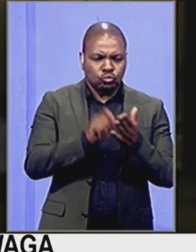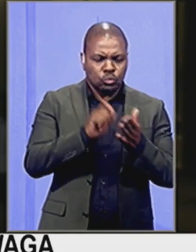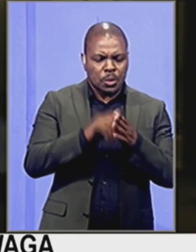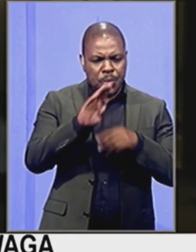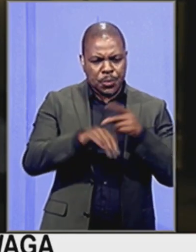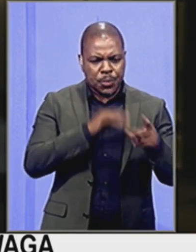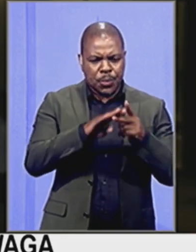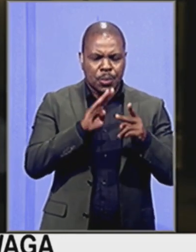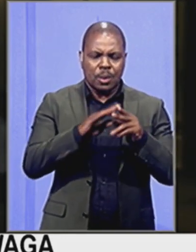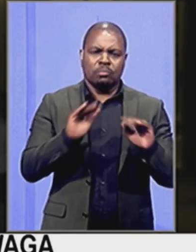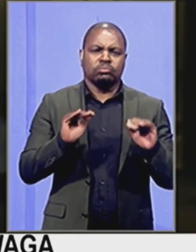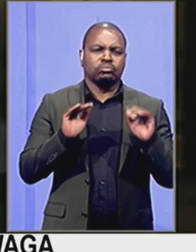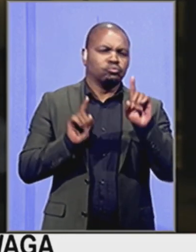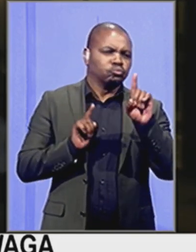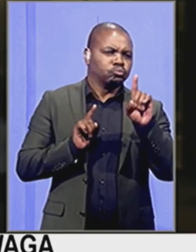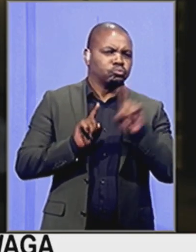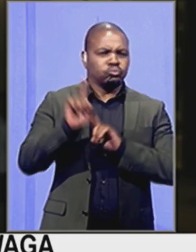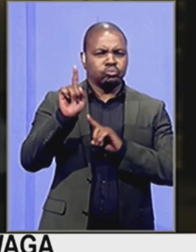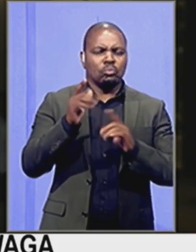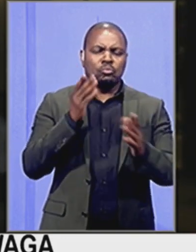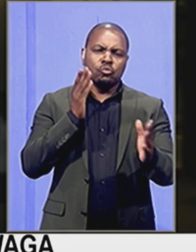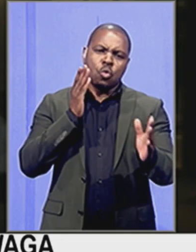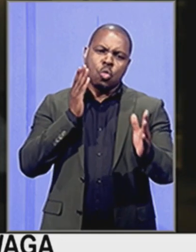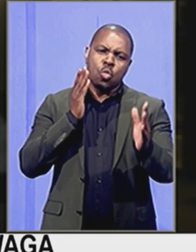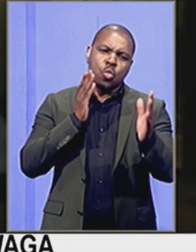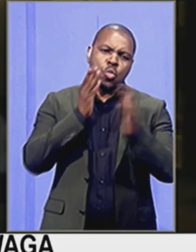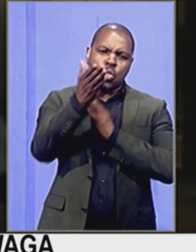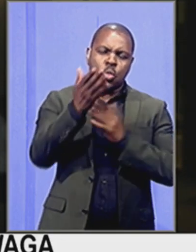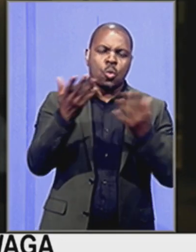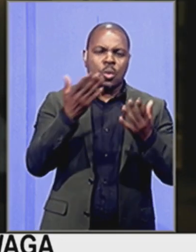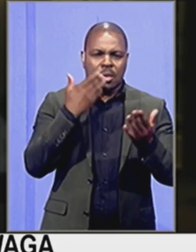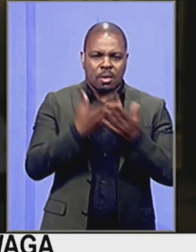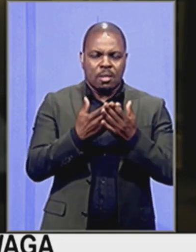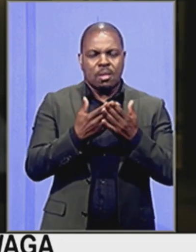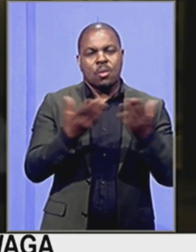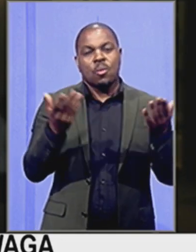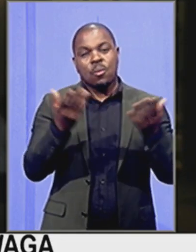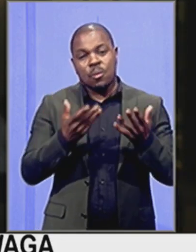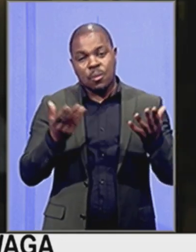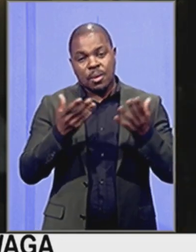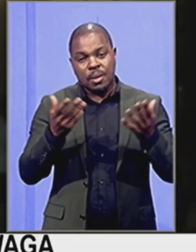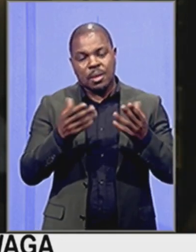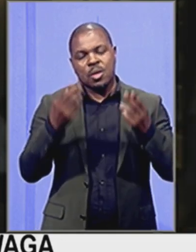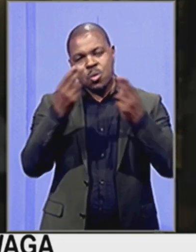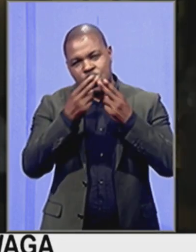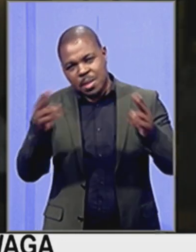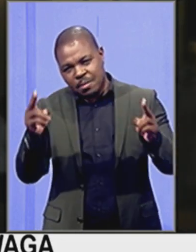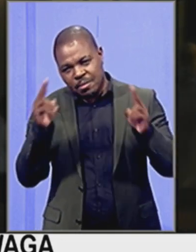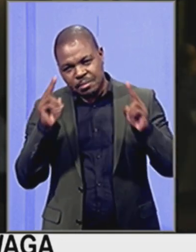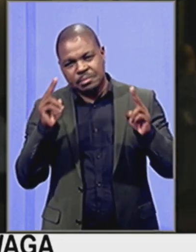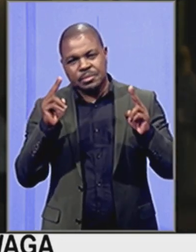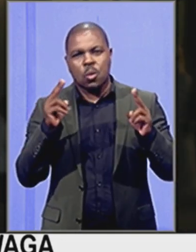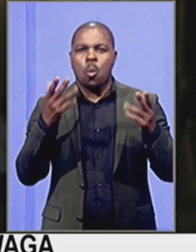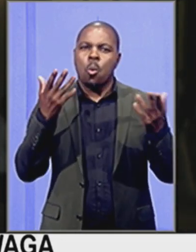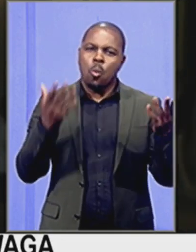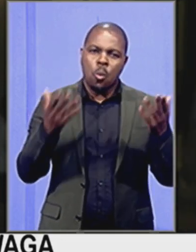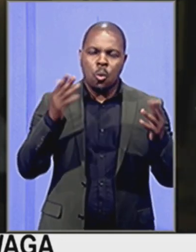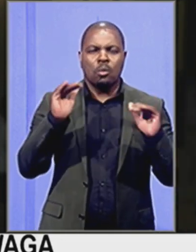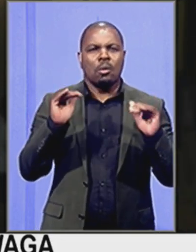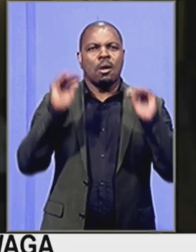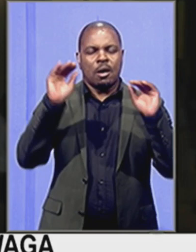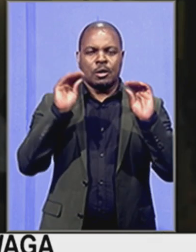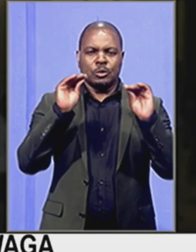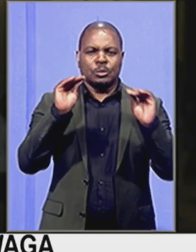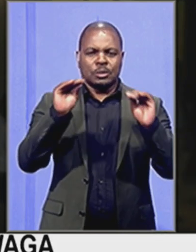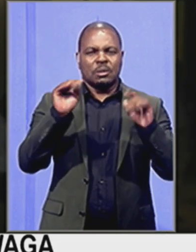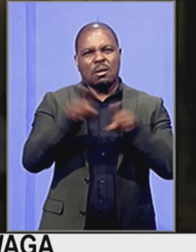tekra ba phumelela gore ba ka kgona gore ba ilo tšwetša pele dithuto tša bona ko di-university kapa di-tertiary tše dingwe